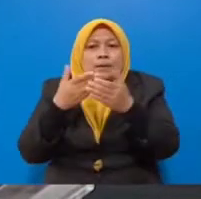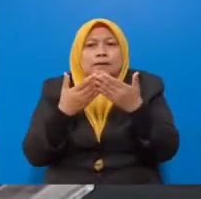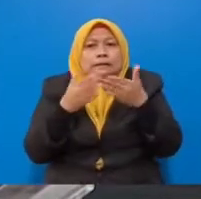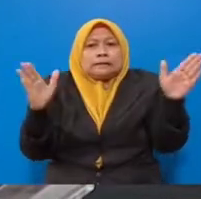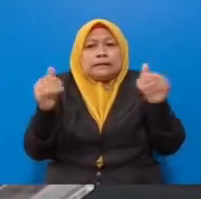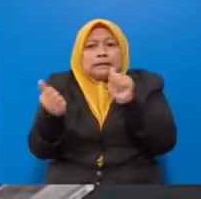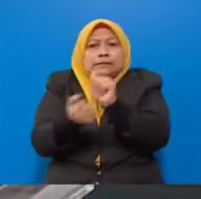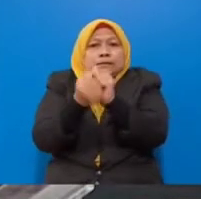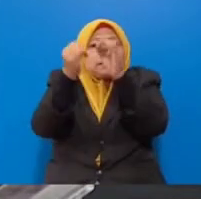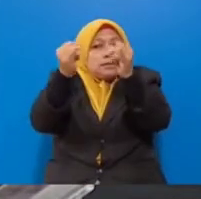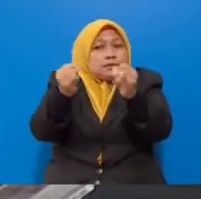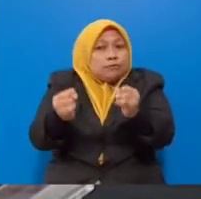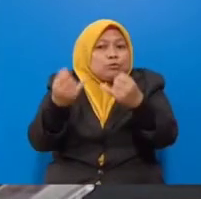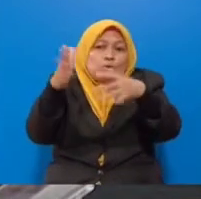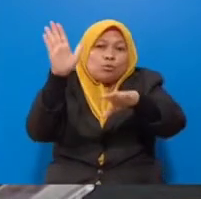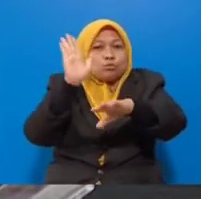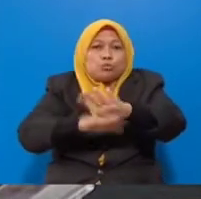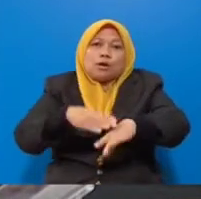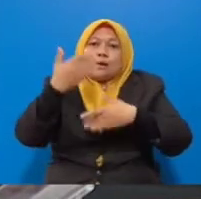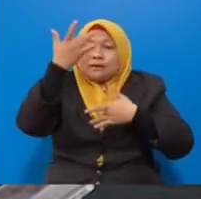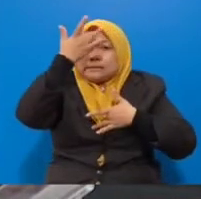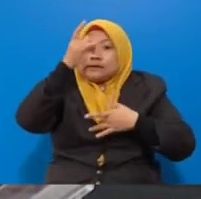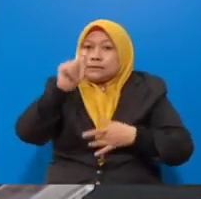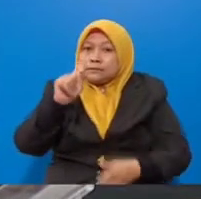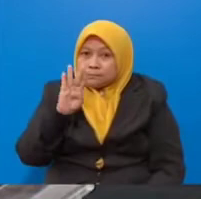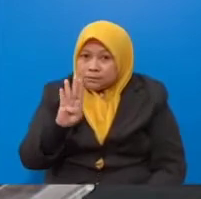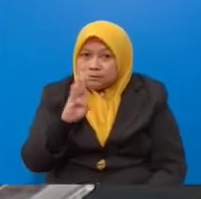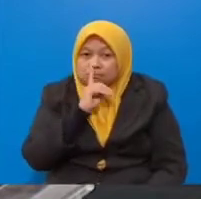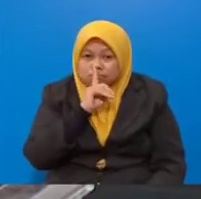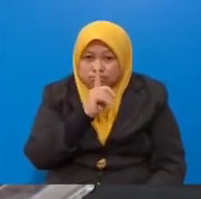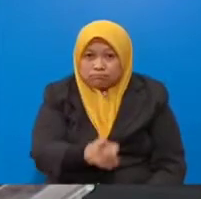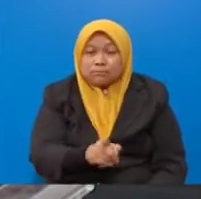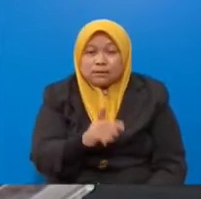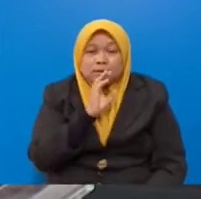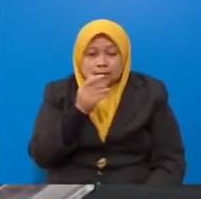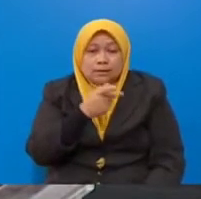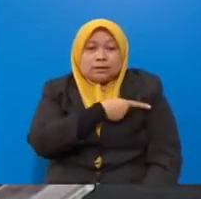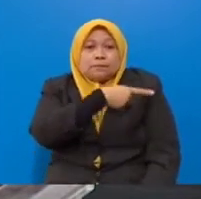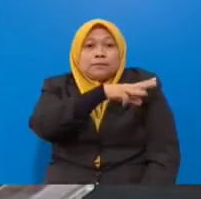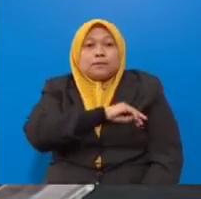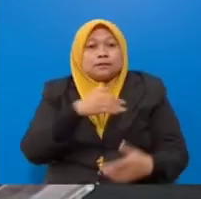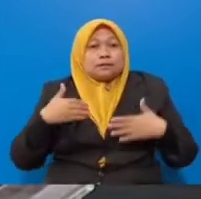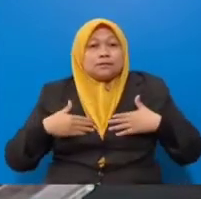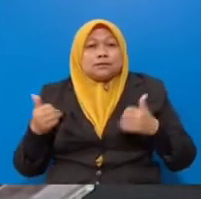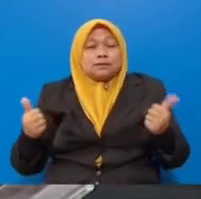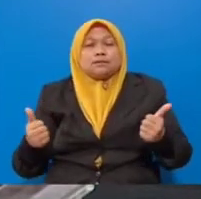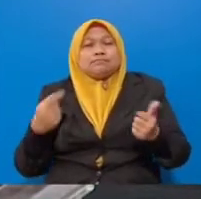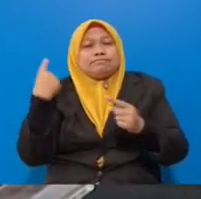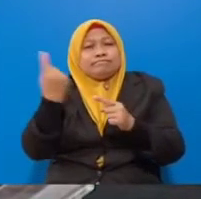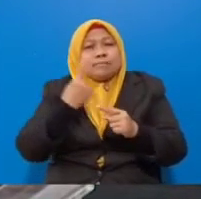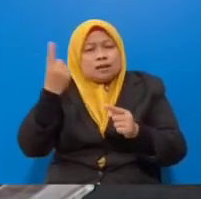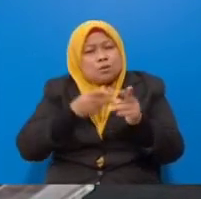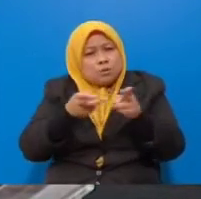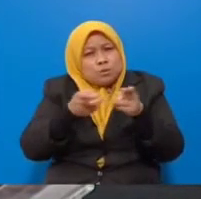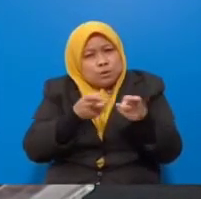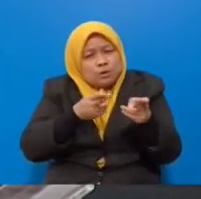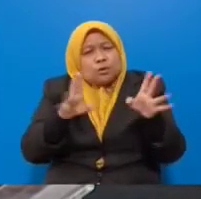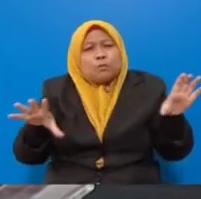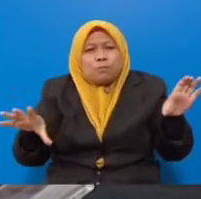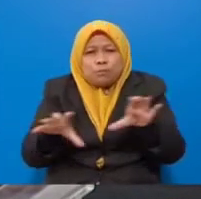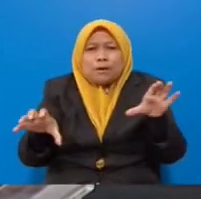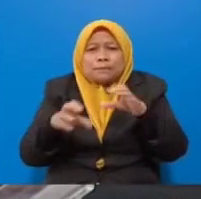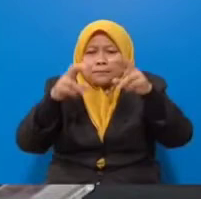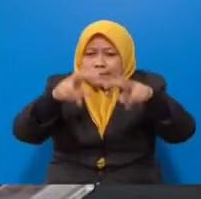dah dengan individu yang telah the jockey TV justru Kementerian Kesehatan Blaze setiasa berusaha